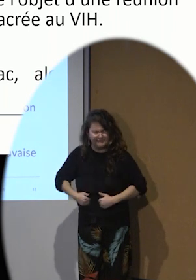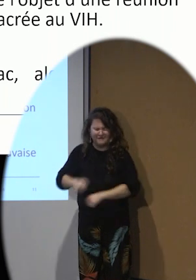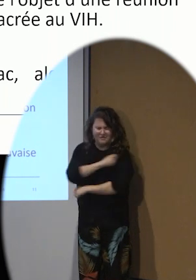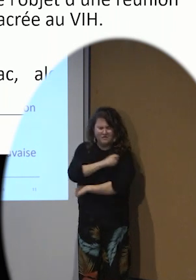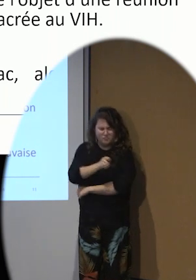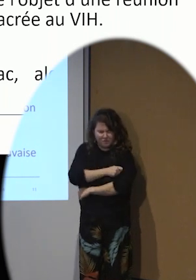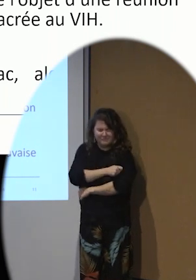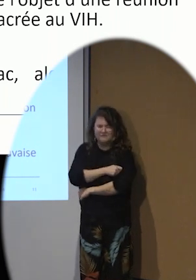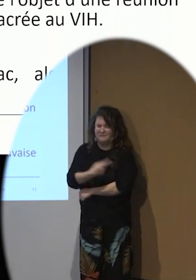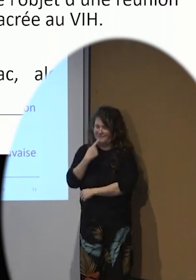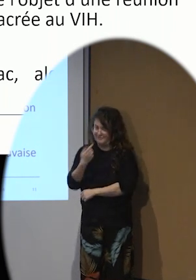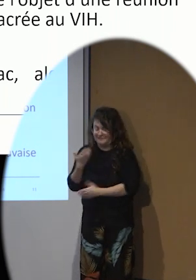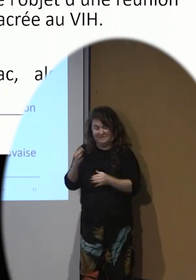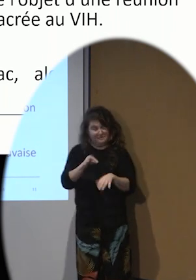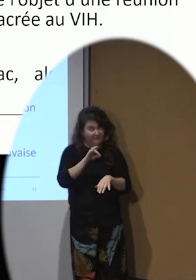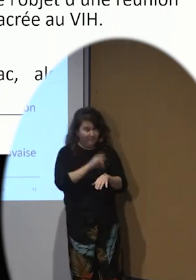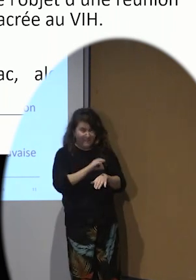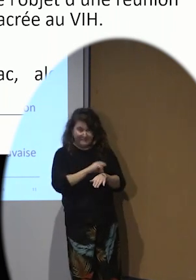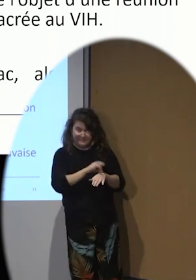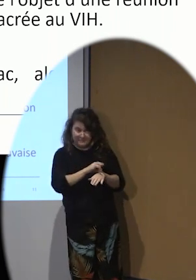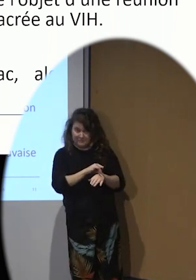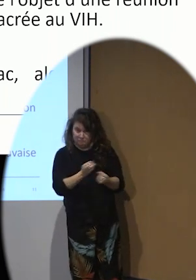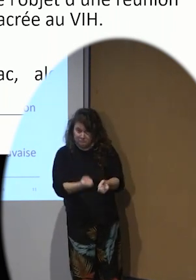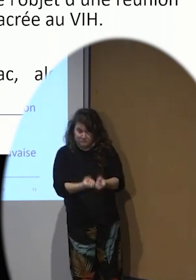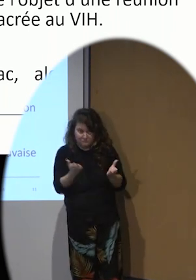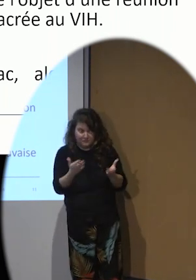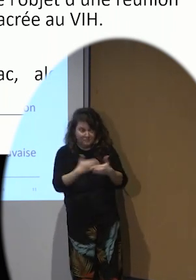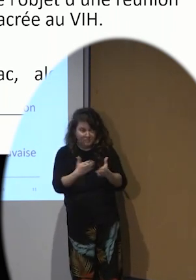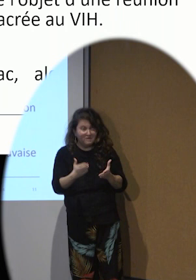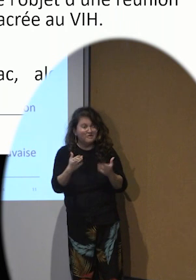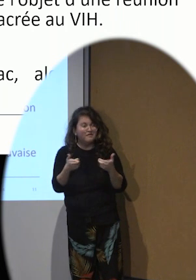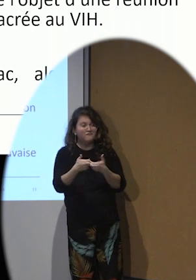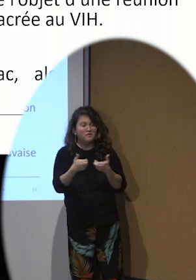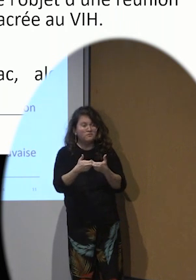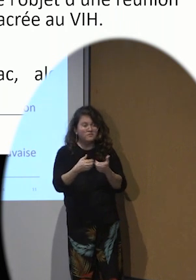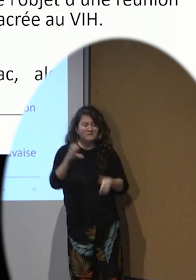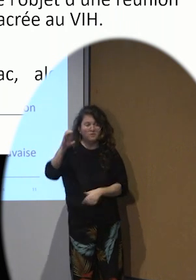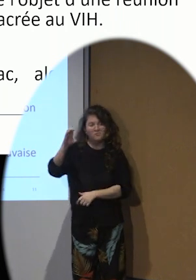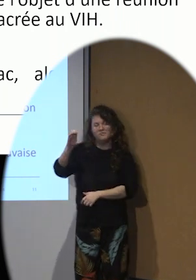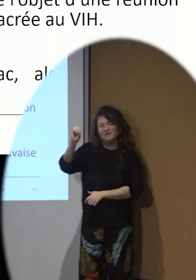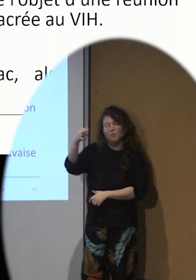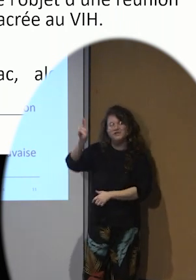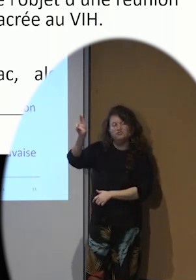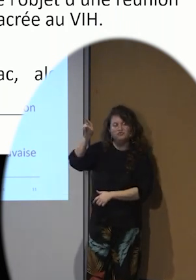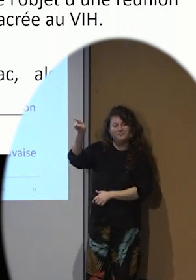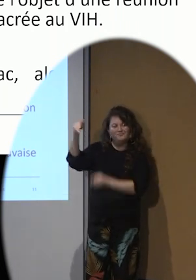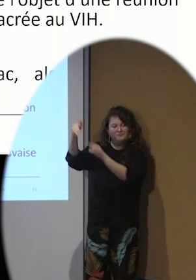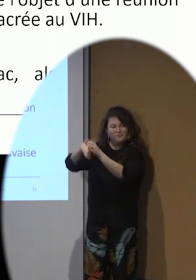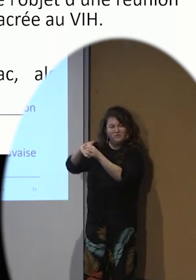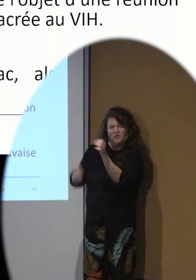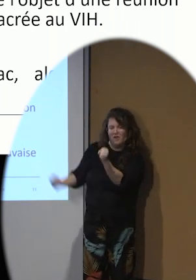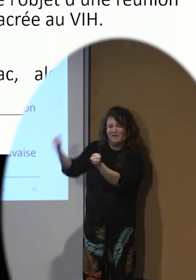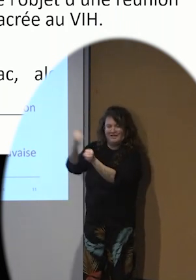non transmissibles, l'Assemblée générale des Nations unies a adopté en 2011 une déclaration politique sur la prévention et